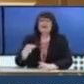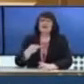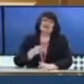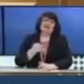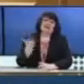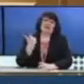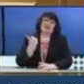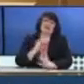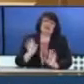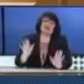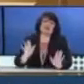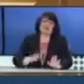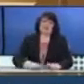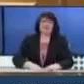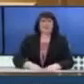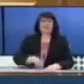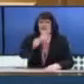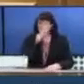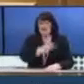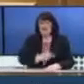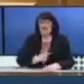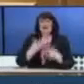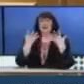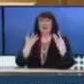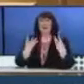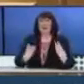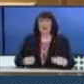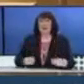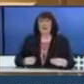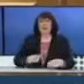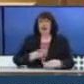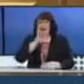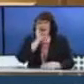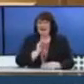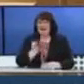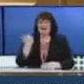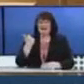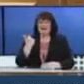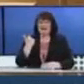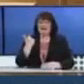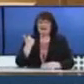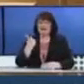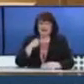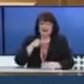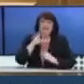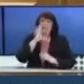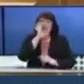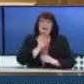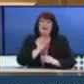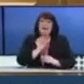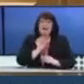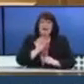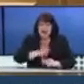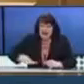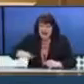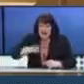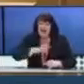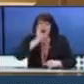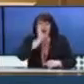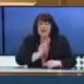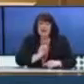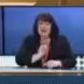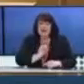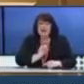αλήθεια. Απορροφηθήκατε κύριε Πρωθυπουργέ τόσο με εκείνο που δεν είναι αλήθεια ώστε χάσετε αυτό που είναι. Απορροφηθήκατε